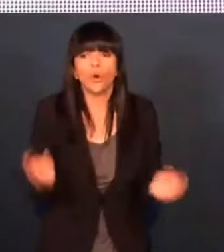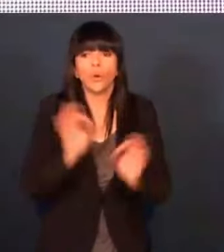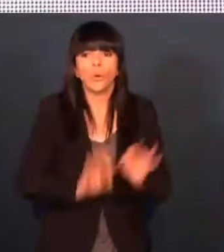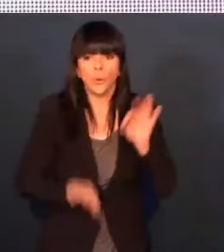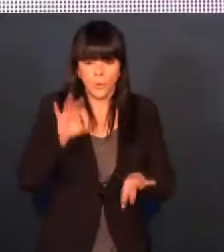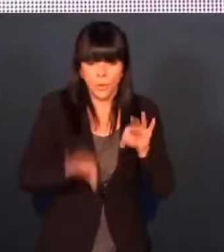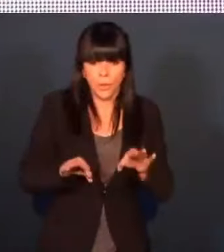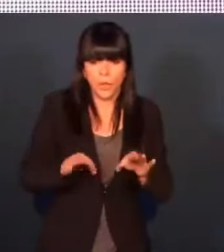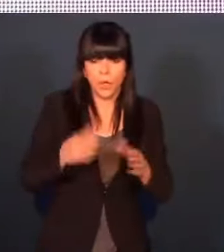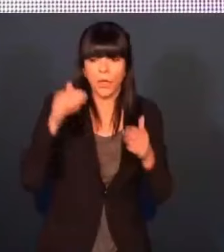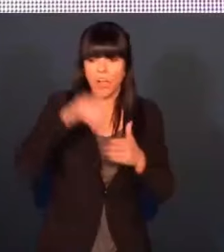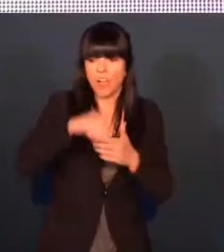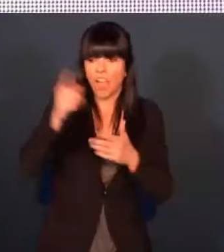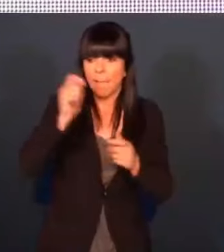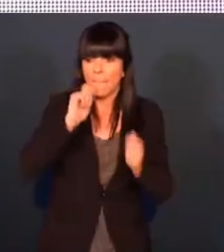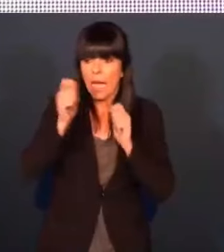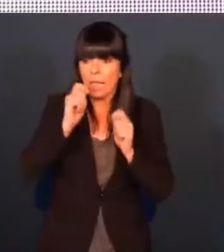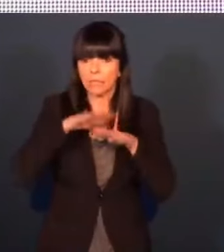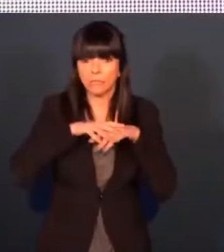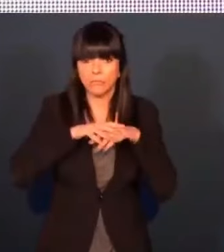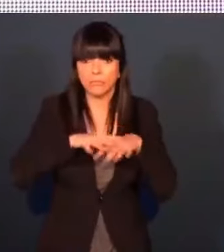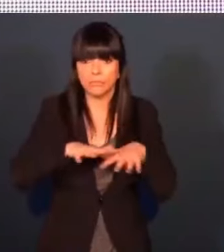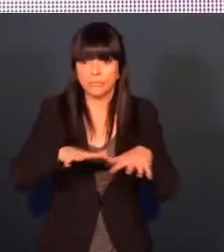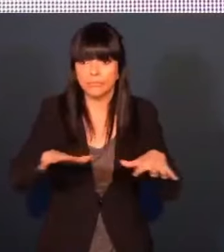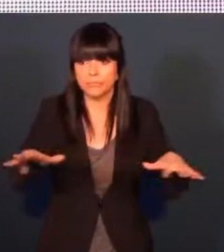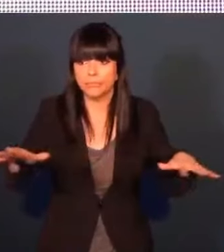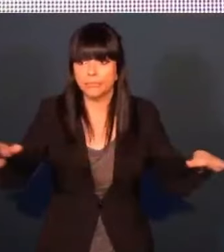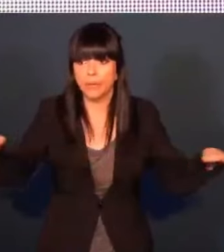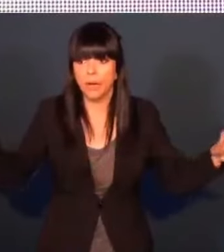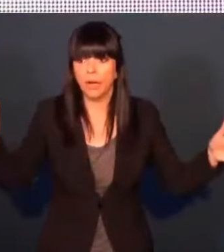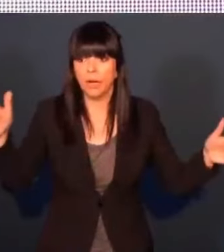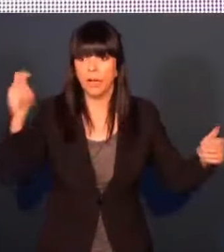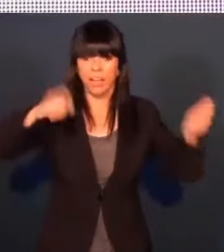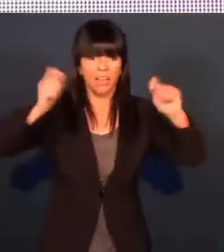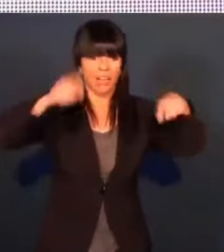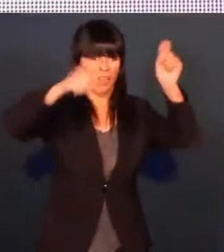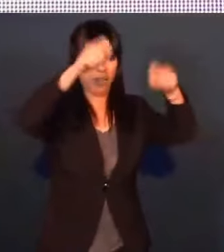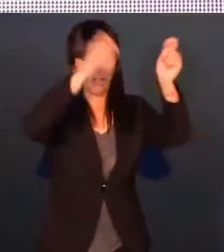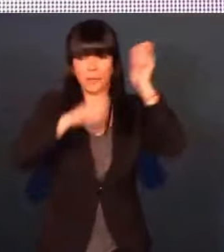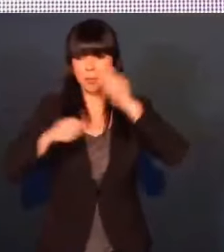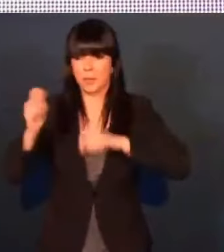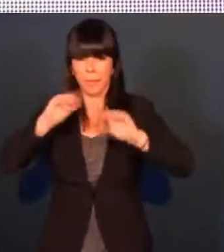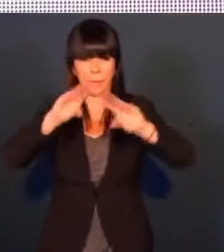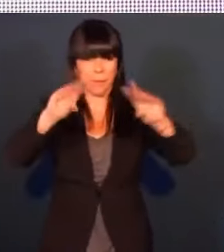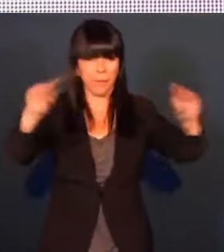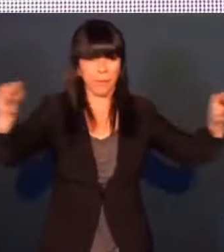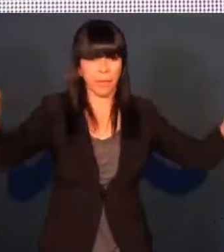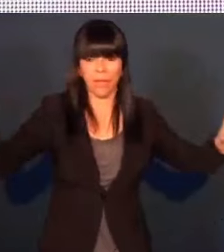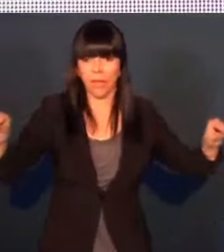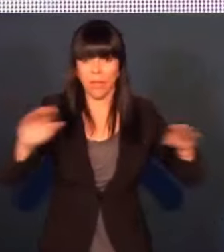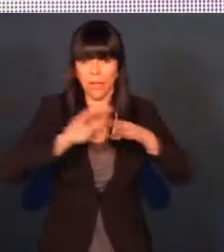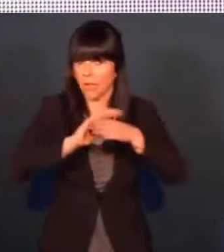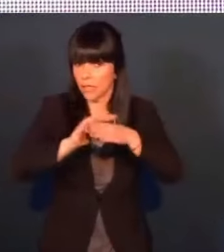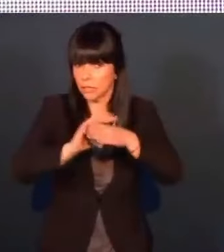медиите се пуска отново медийна пошилка. Името на един министър било критично.